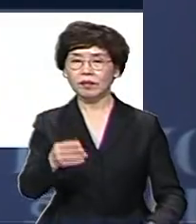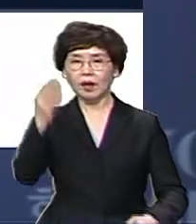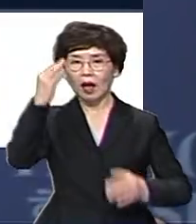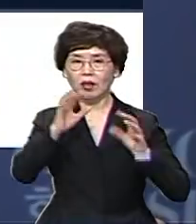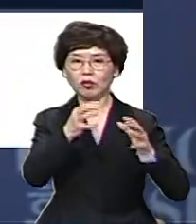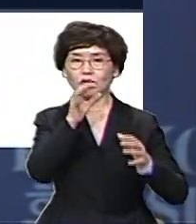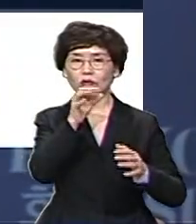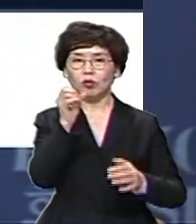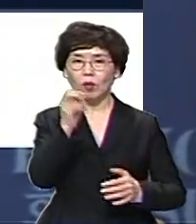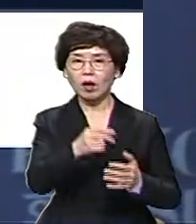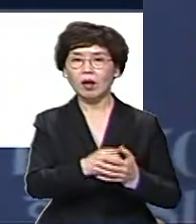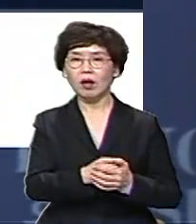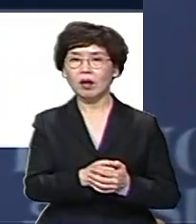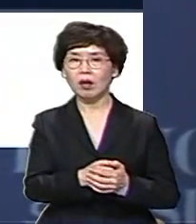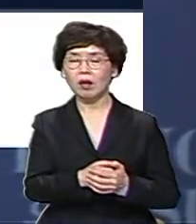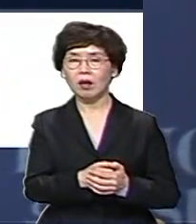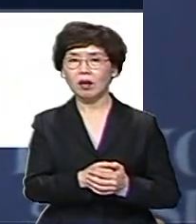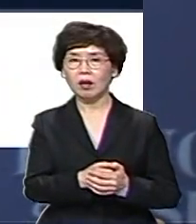북한이